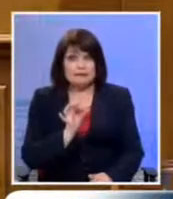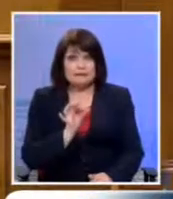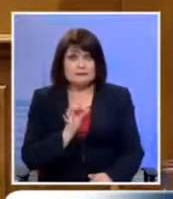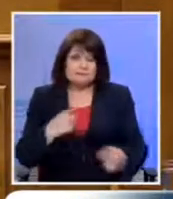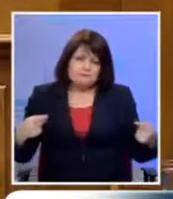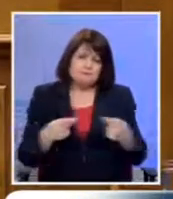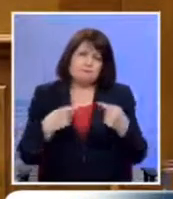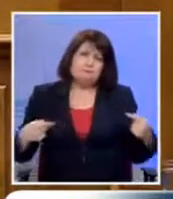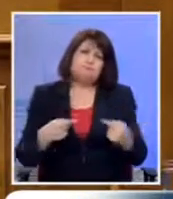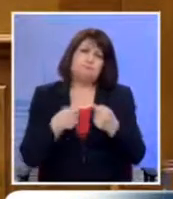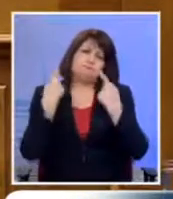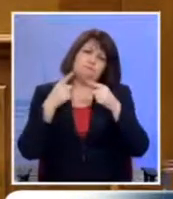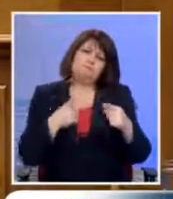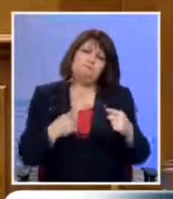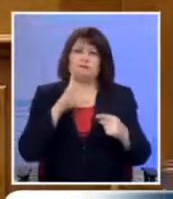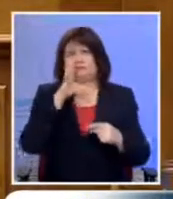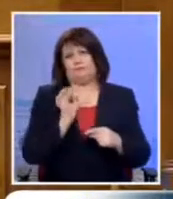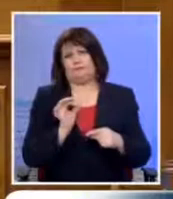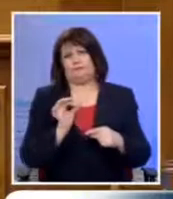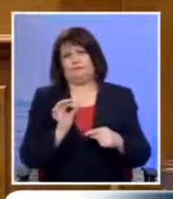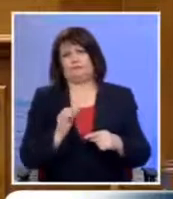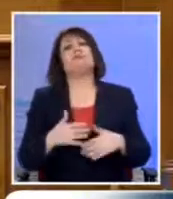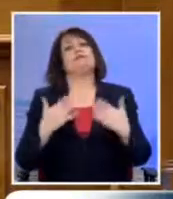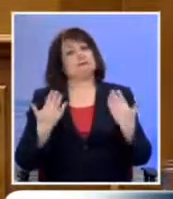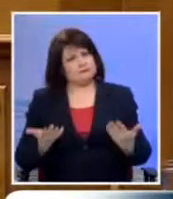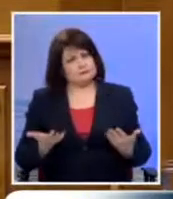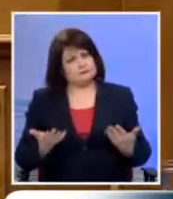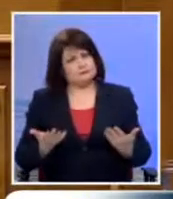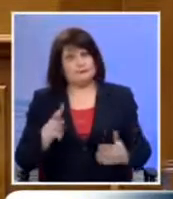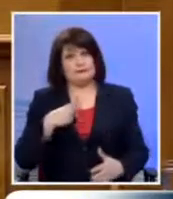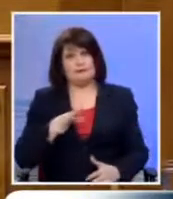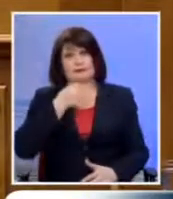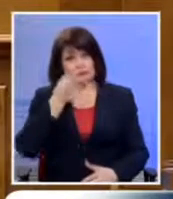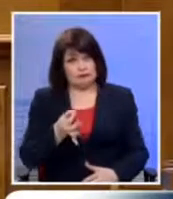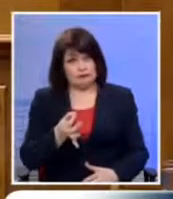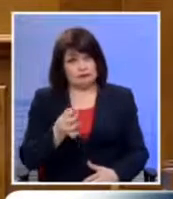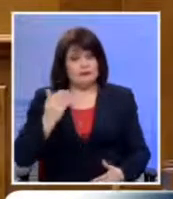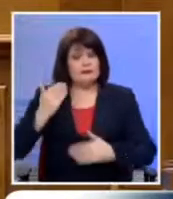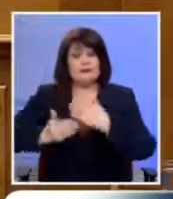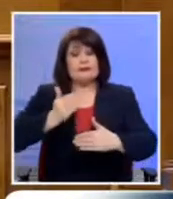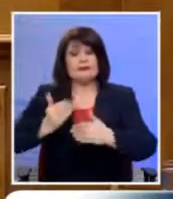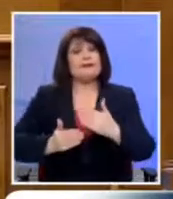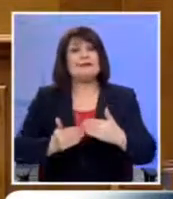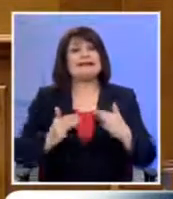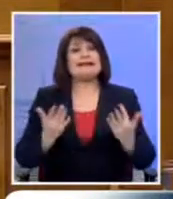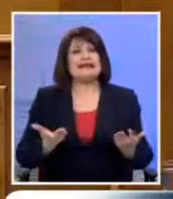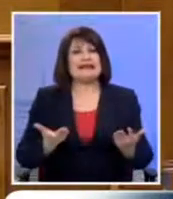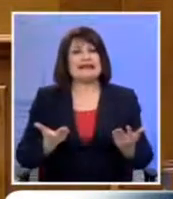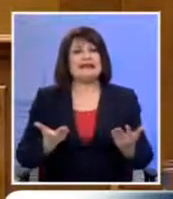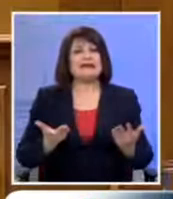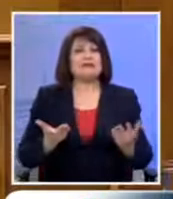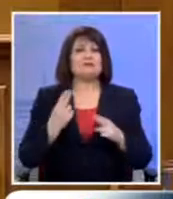συγκρούονται διαφορετικές αλήθειες. Εντάξει. Όμως θέλω να πω ότι είναι μια διαδικασία η οποία σε μεγάλο